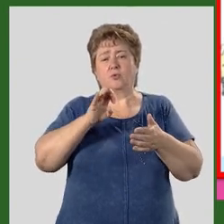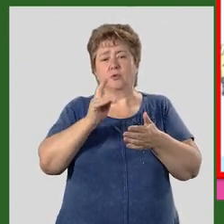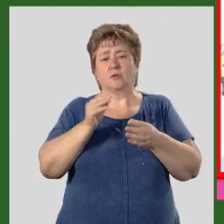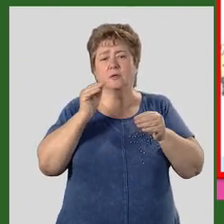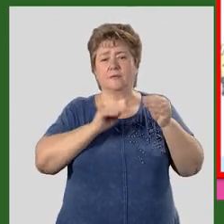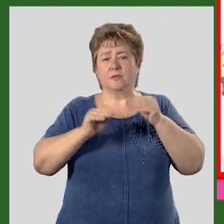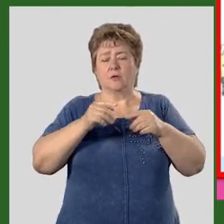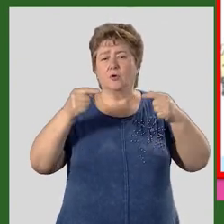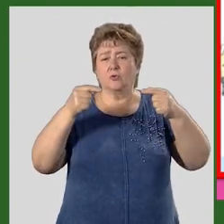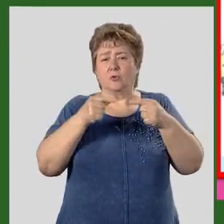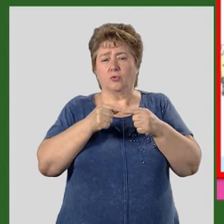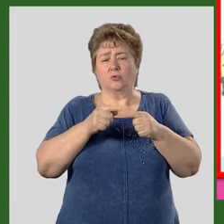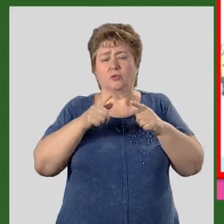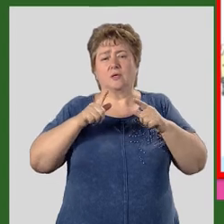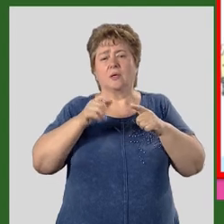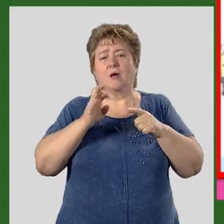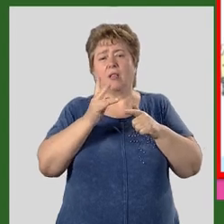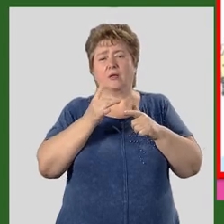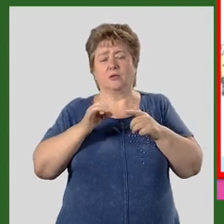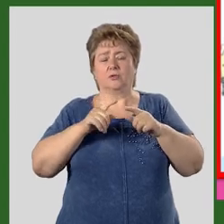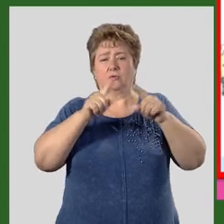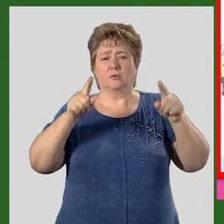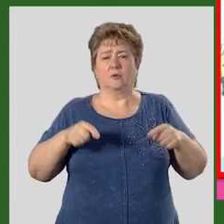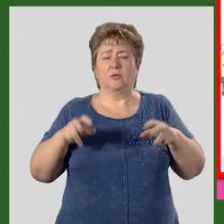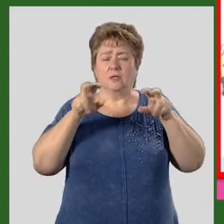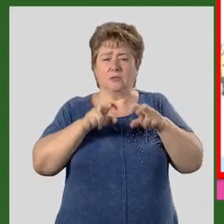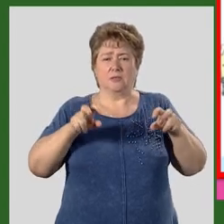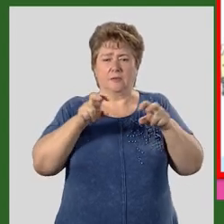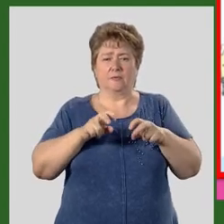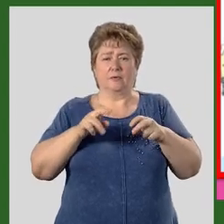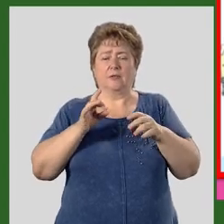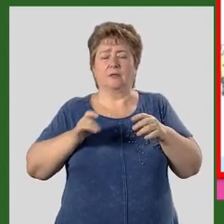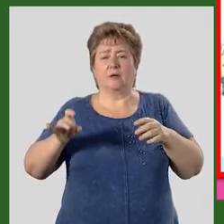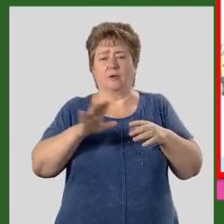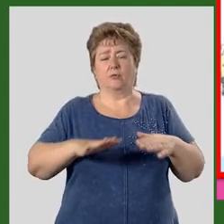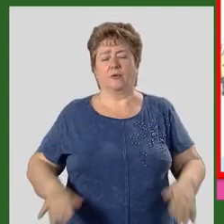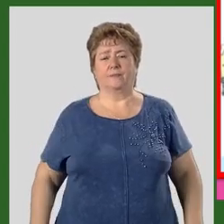Мушкетов составил точную геологическую карту к исследованиям региона.